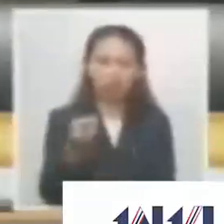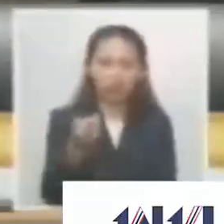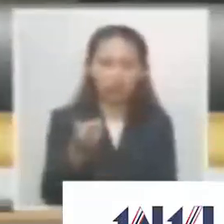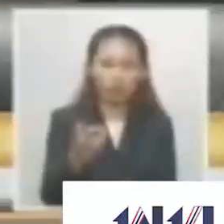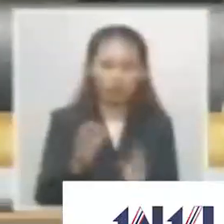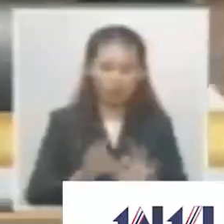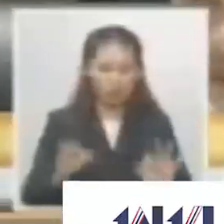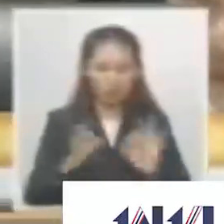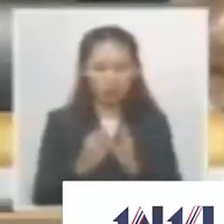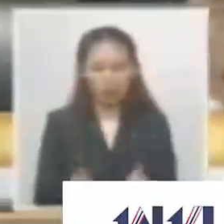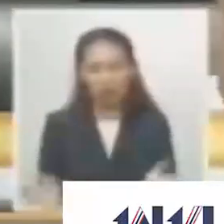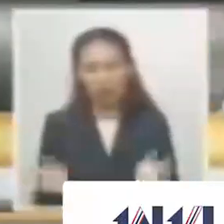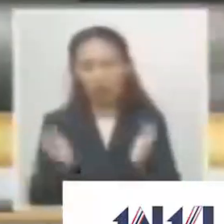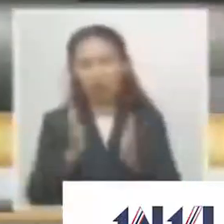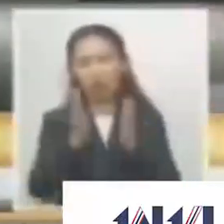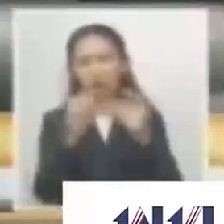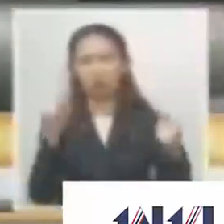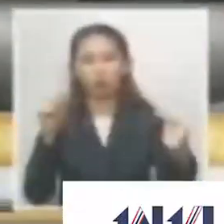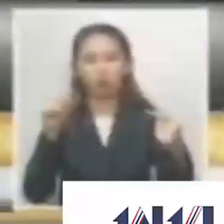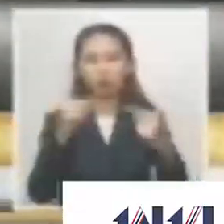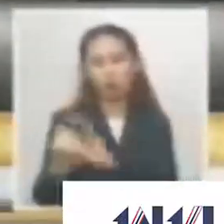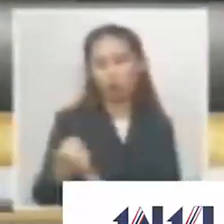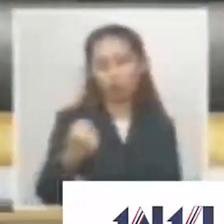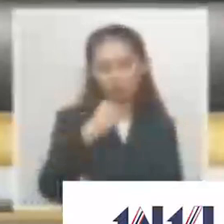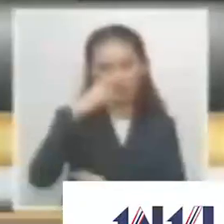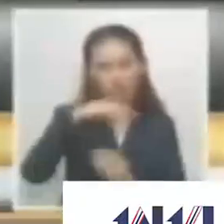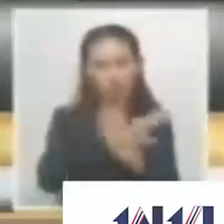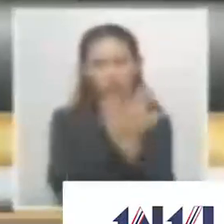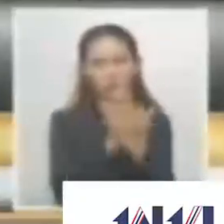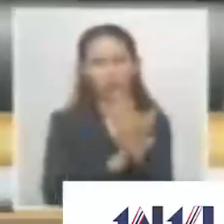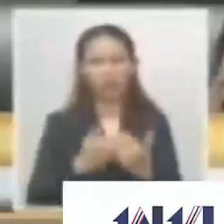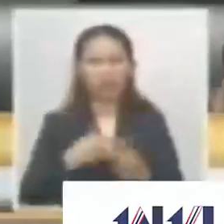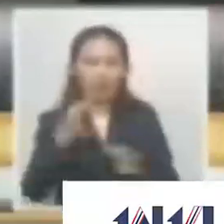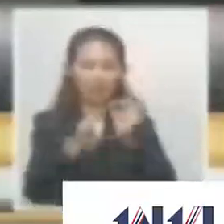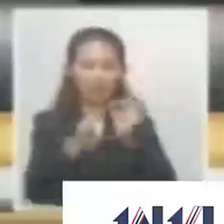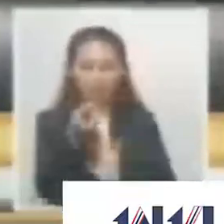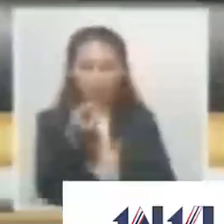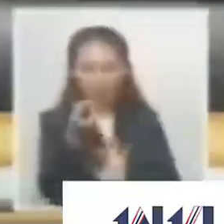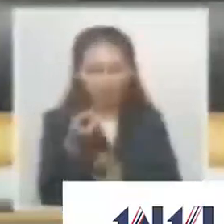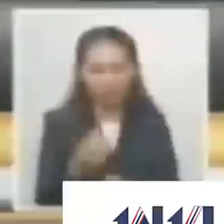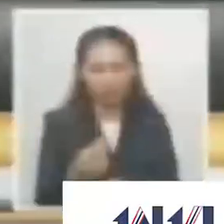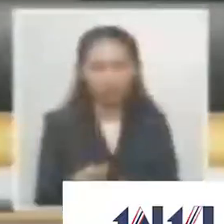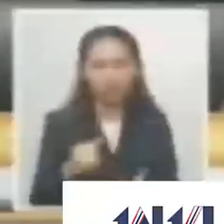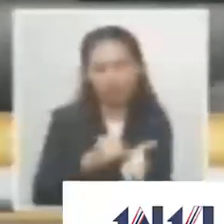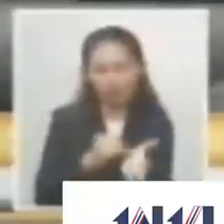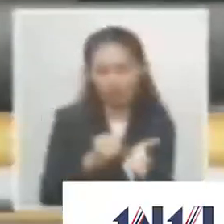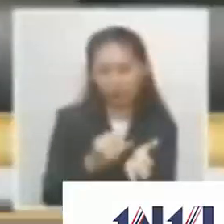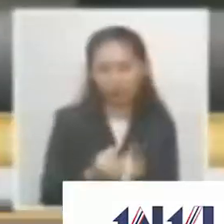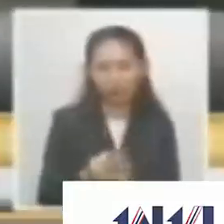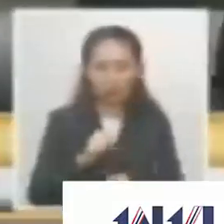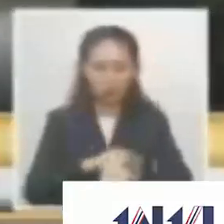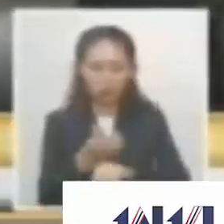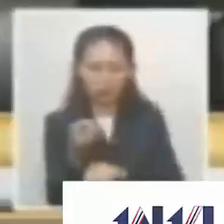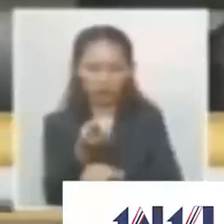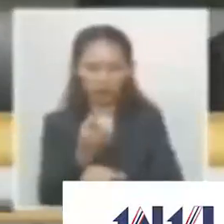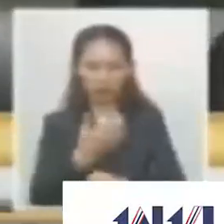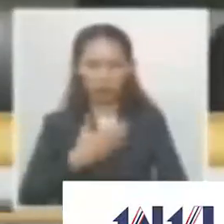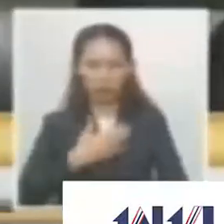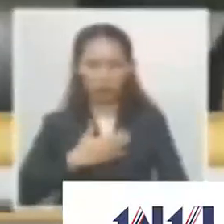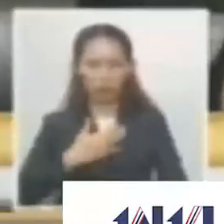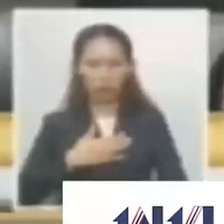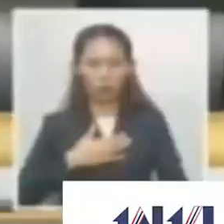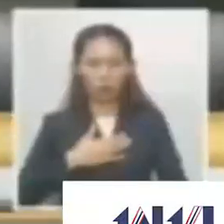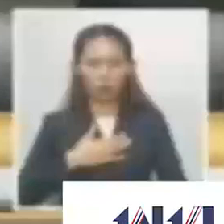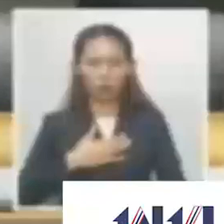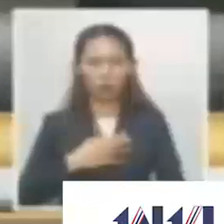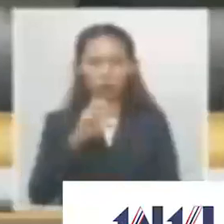นะขณะเดียวกันผมก็อยากจะอธิบายง่ายๆนะครับด้วยเวลาที่จำกัดนะครับเพราะว่าผมเป็นสมาชิกสภาผู้แท